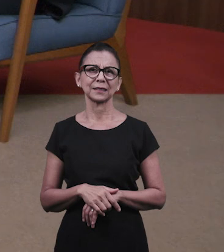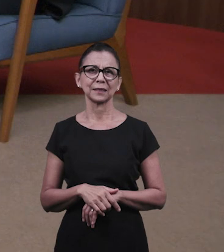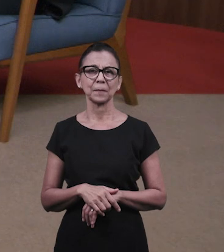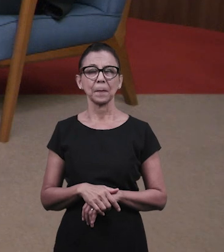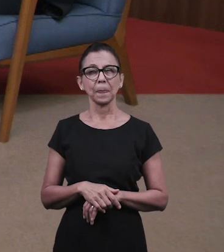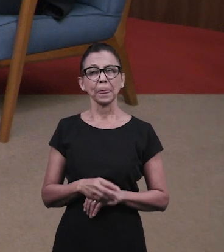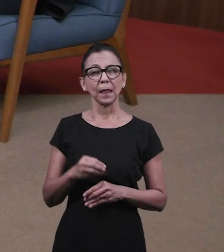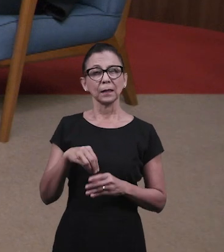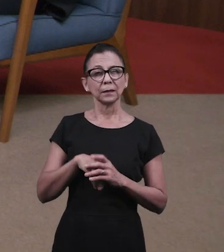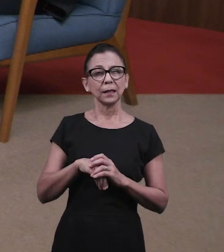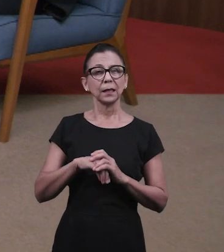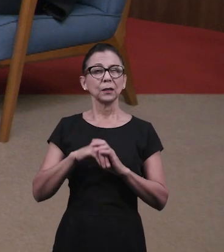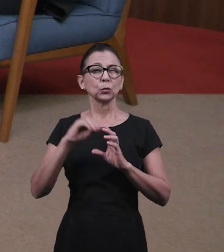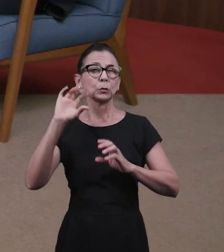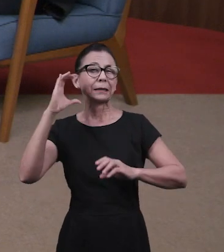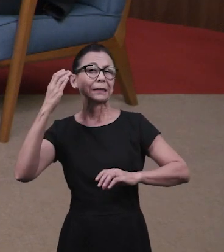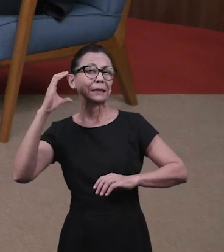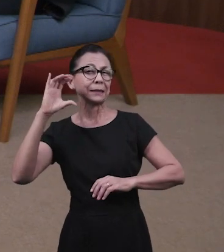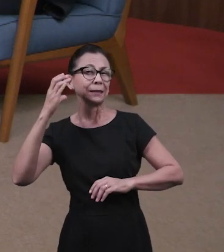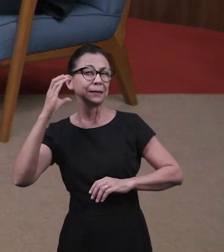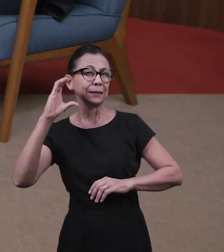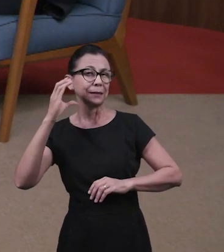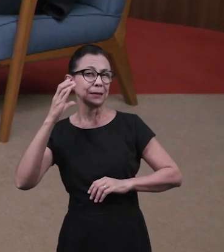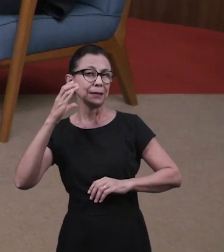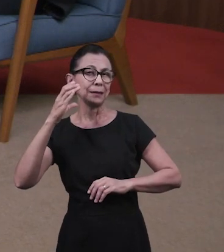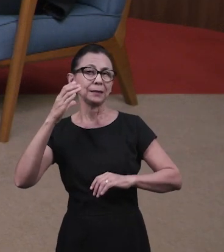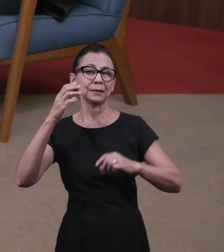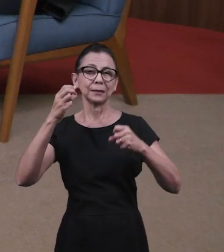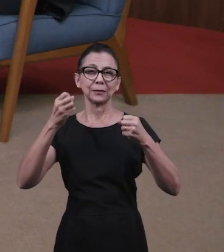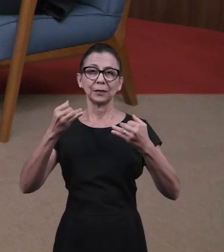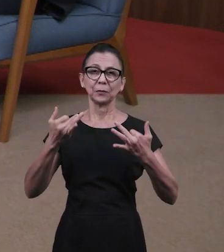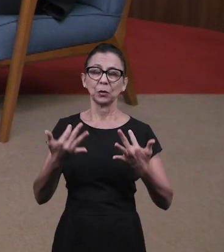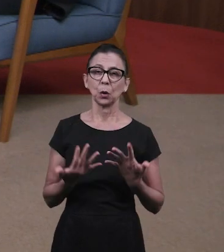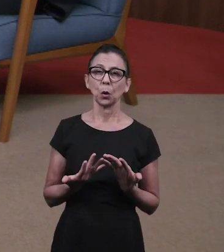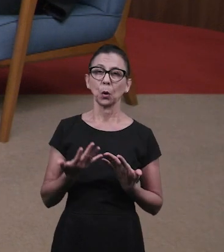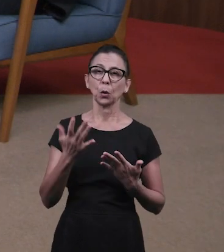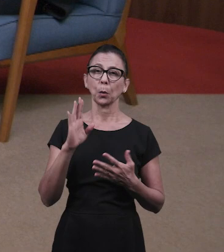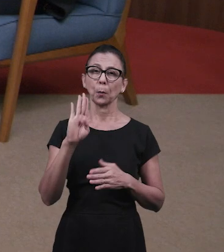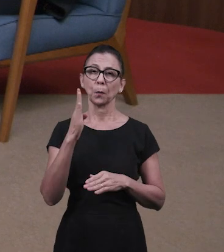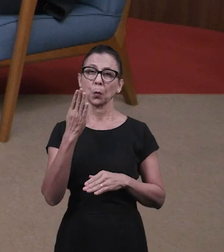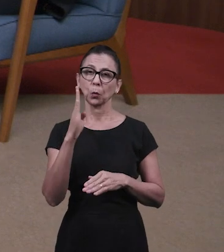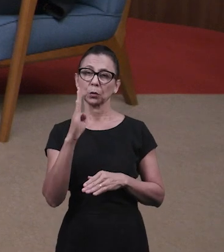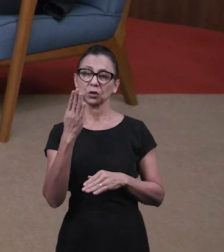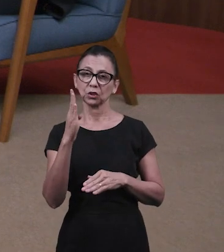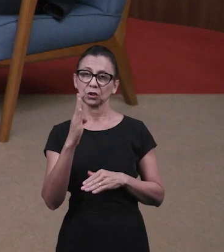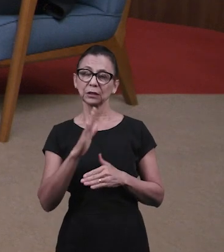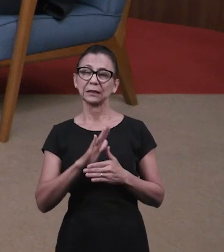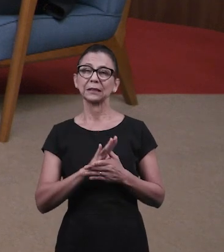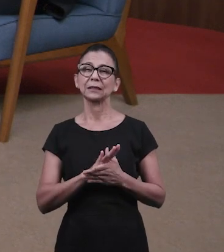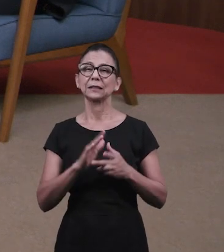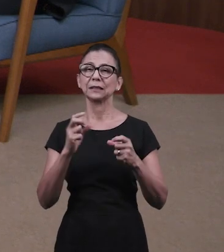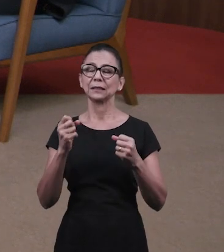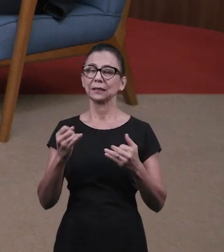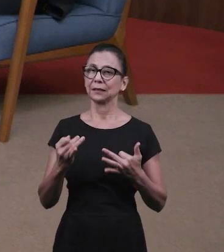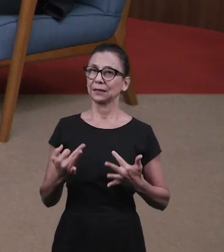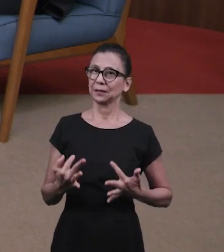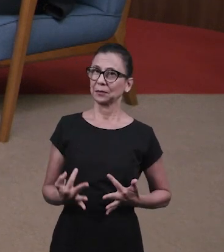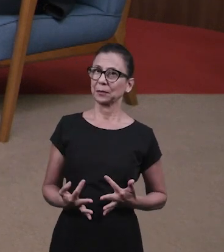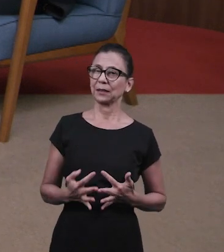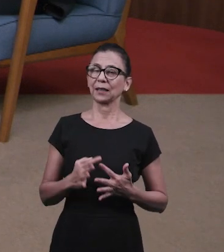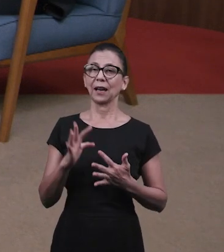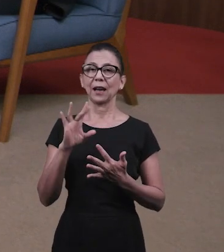de l'aspect scientifique, c'est-à-dire de la question physique, biologique, de ce